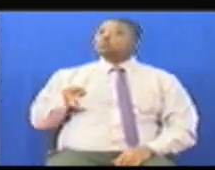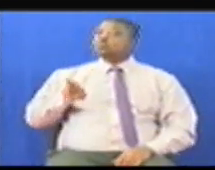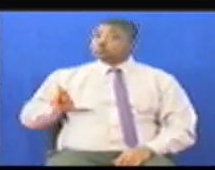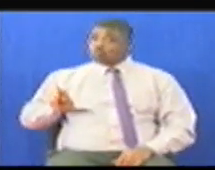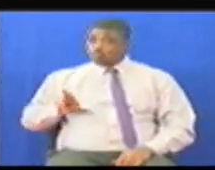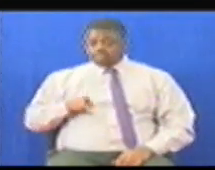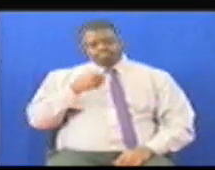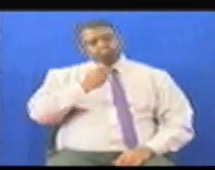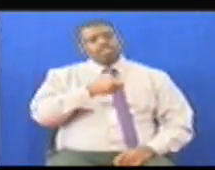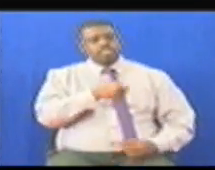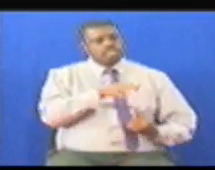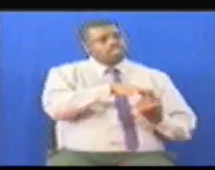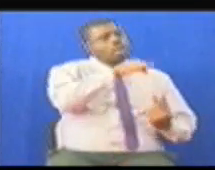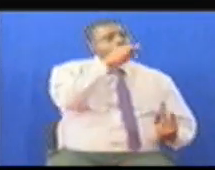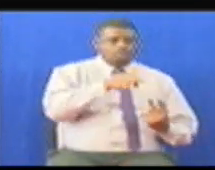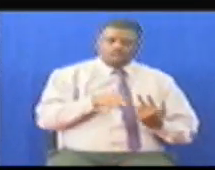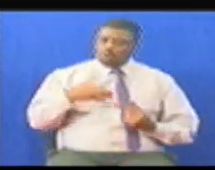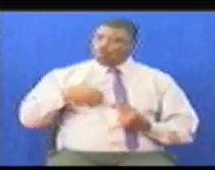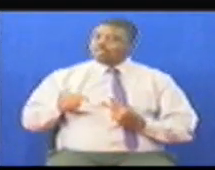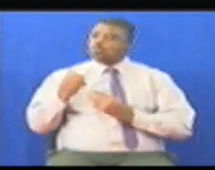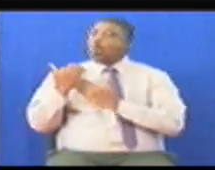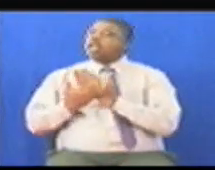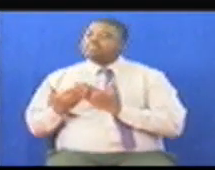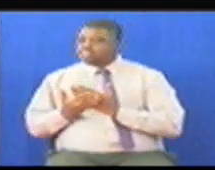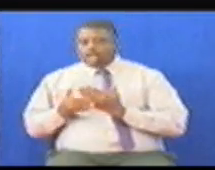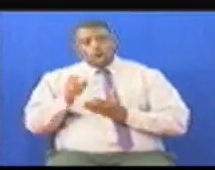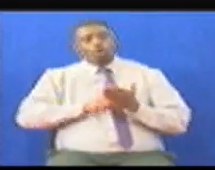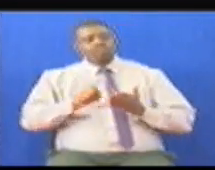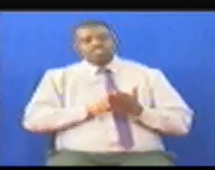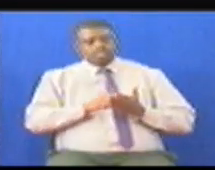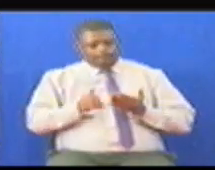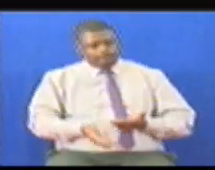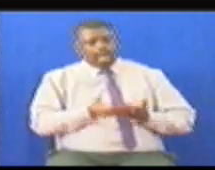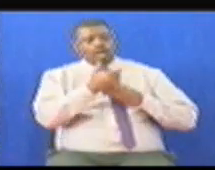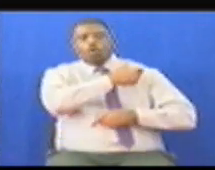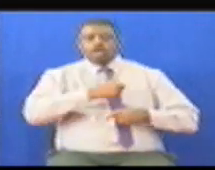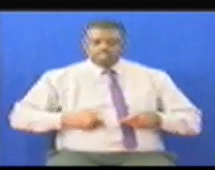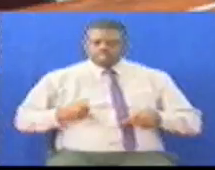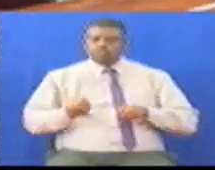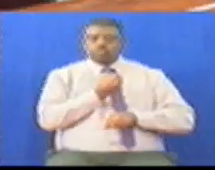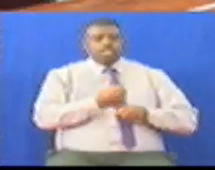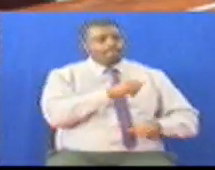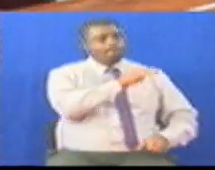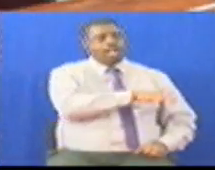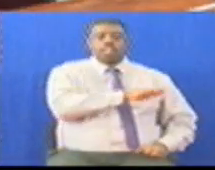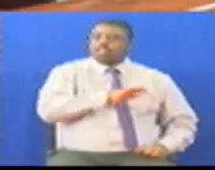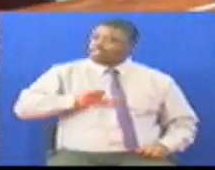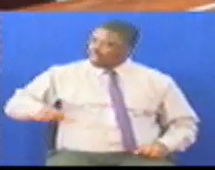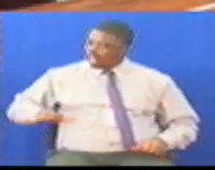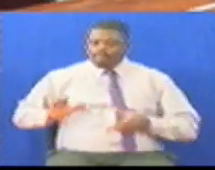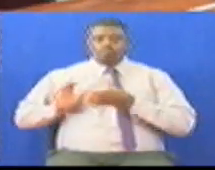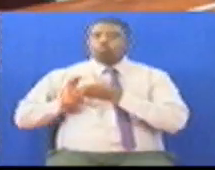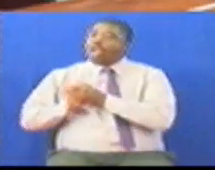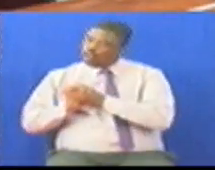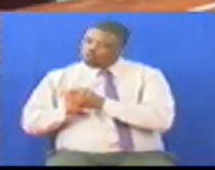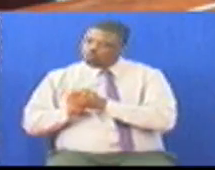kuwa waziri wa nchi ofisi ya makamu wa rais unayeshughulikia mazingira na muungano. Muungano wa nchi